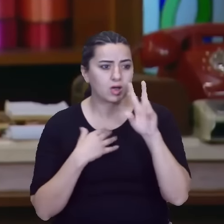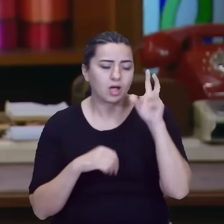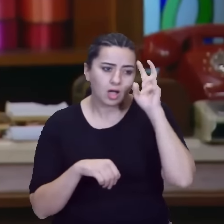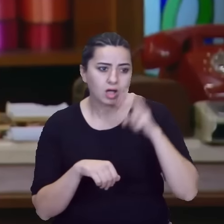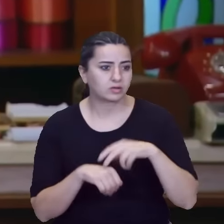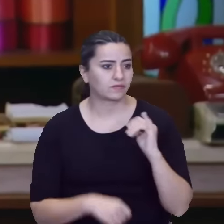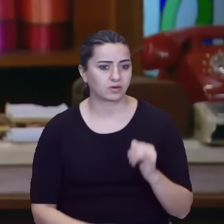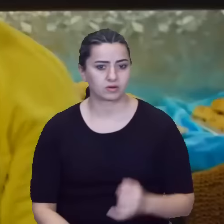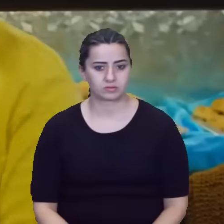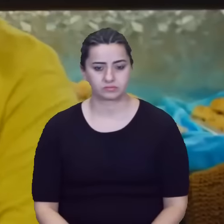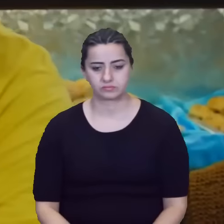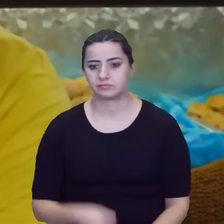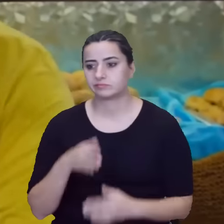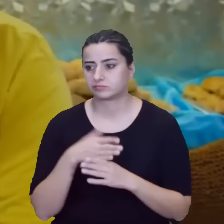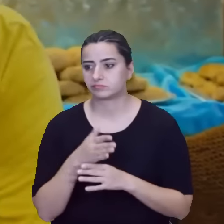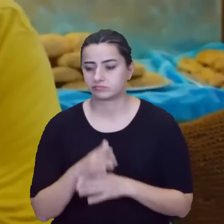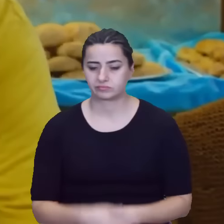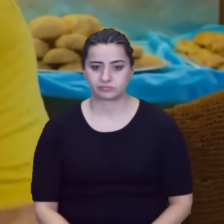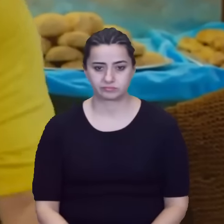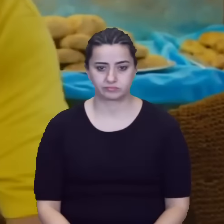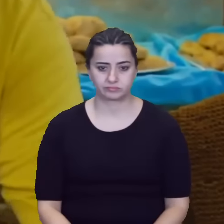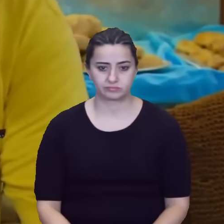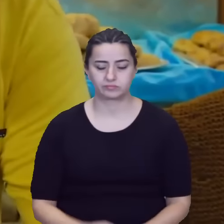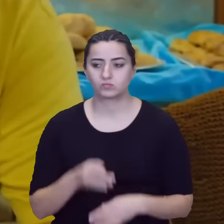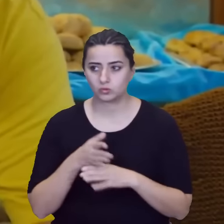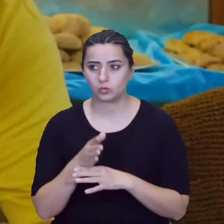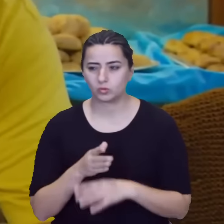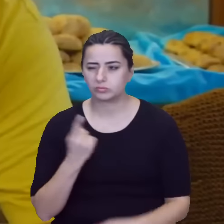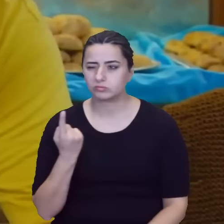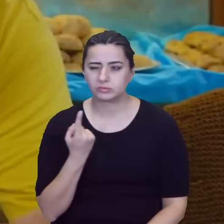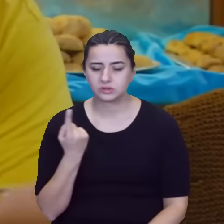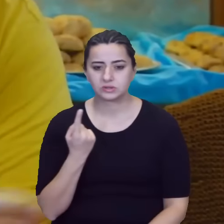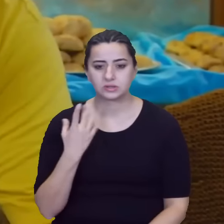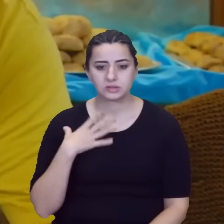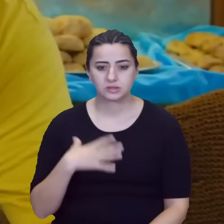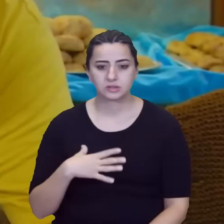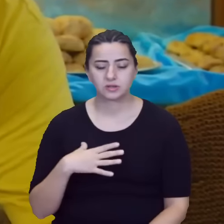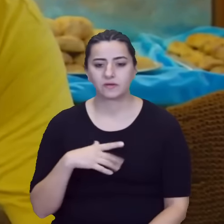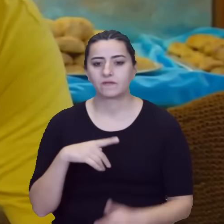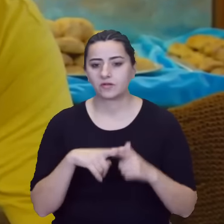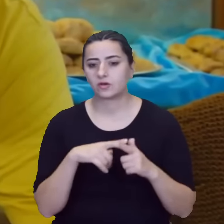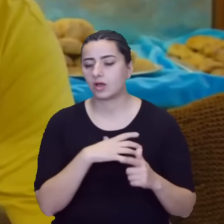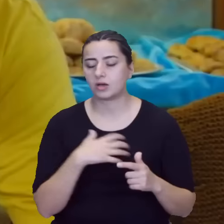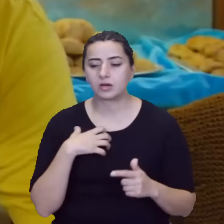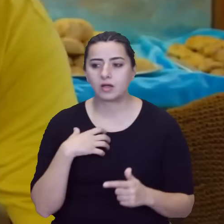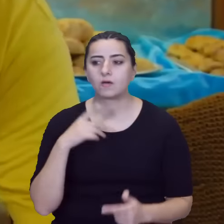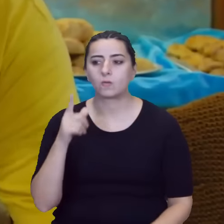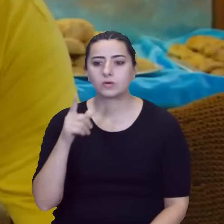hatırlarsa? Bir de öyle bir şey var. Doğru. Doğru. Öyle birisi giymeli ki Fato Ana